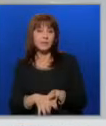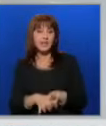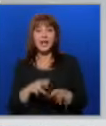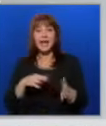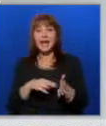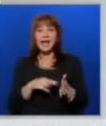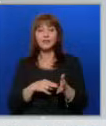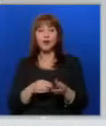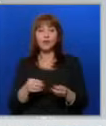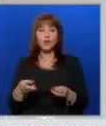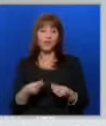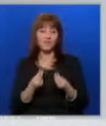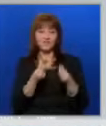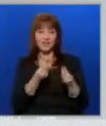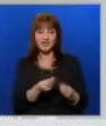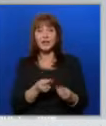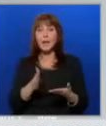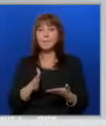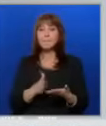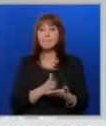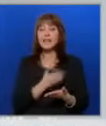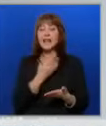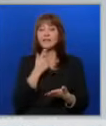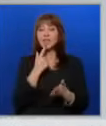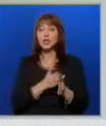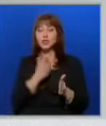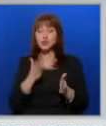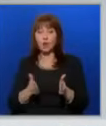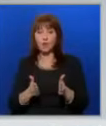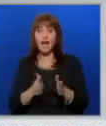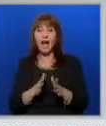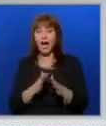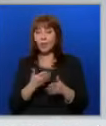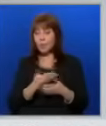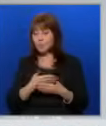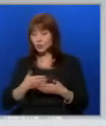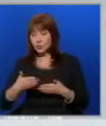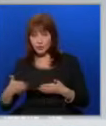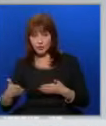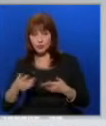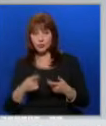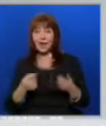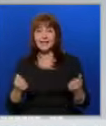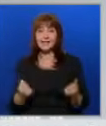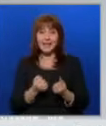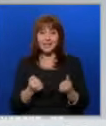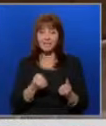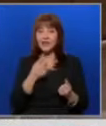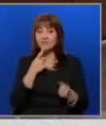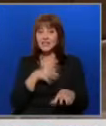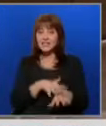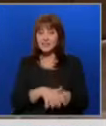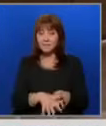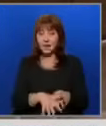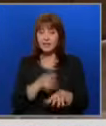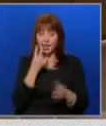електронно връчване, започват да текат срокове. Ако продължи това действие в системата за сигурно електронно връчване и отвори